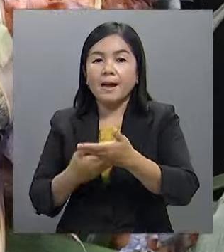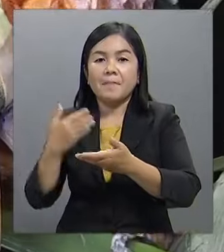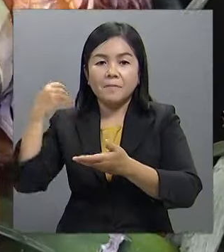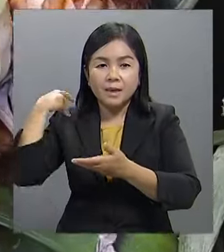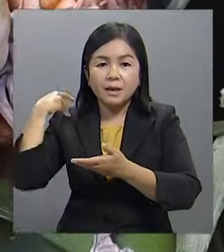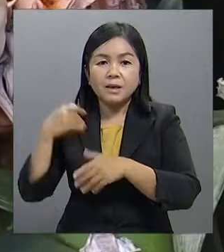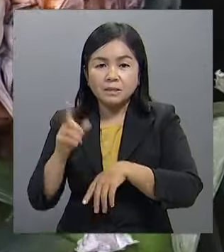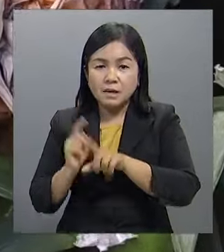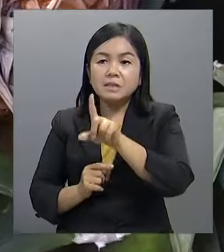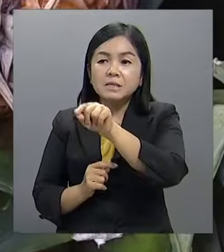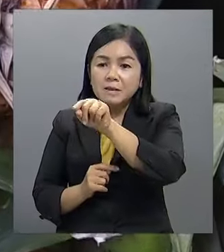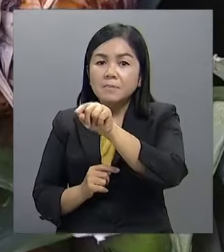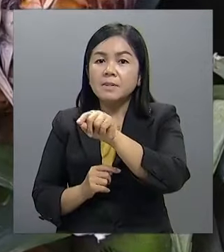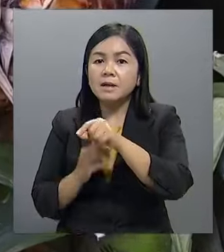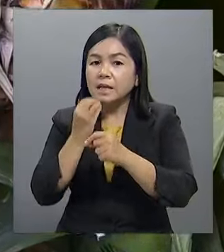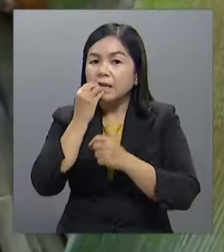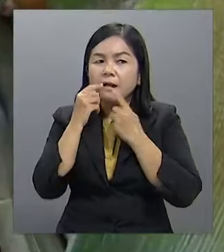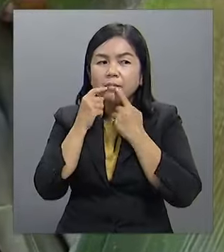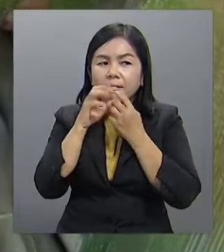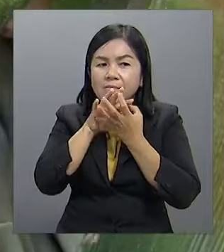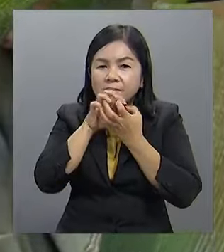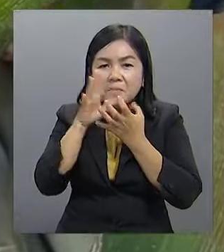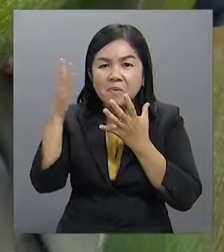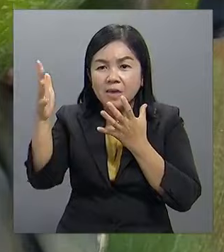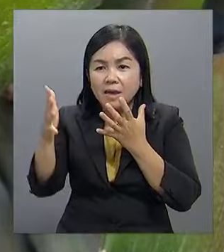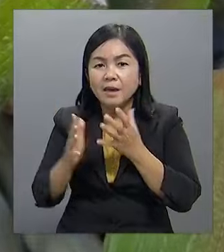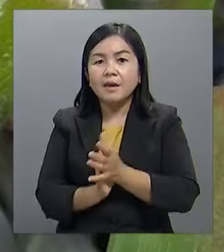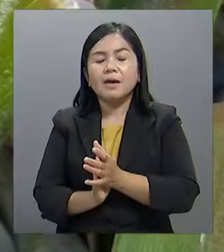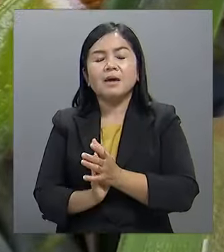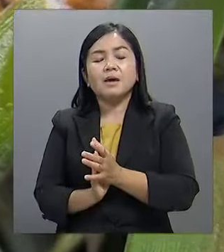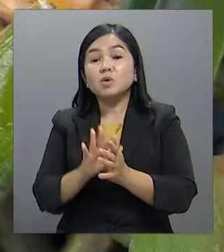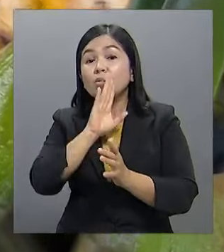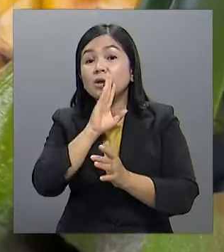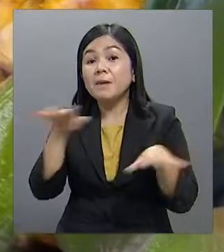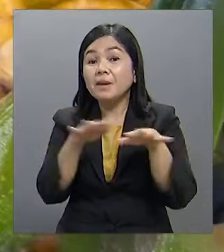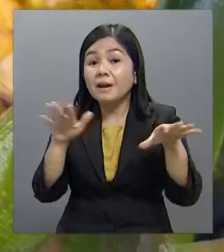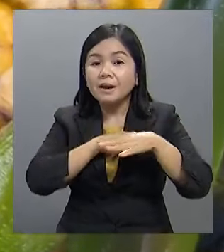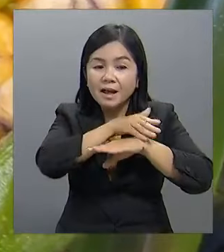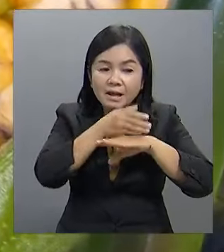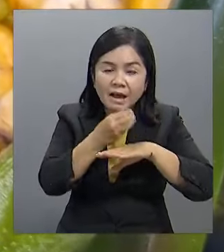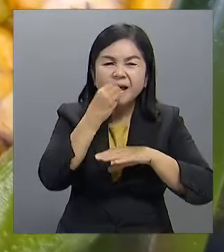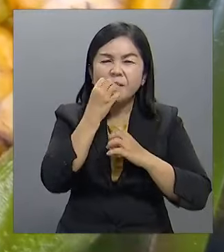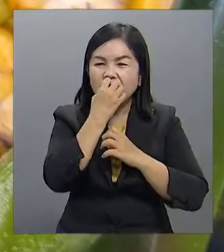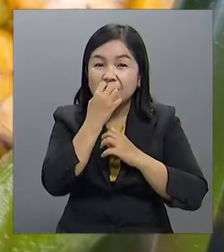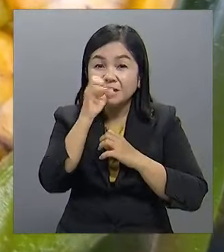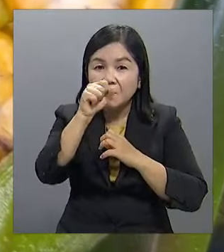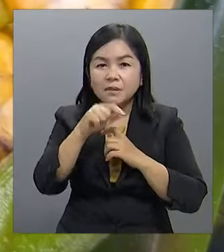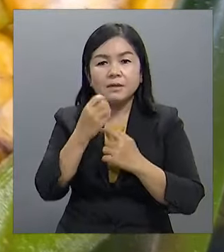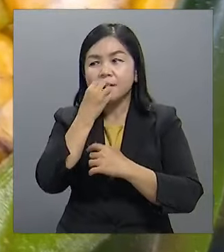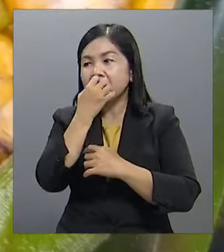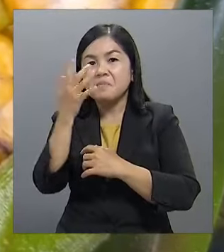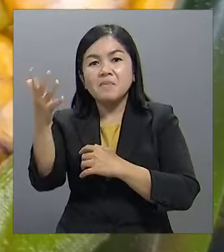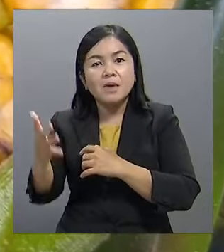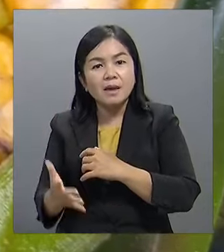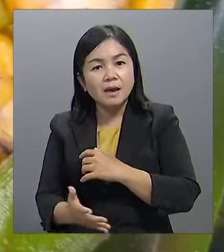แล้วมันไม่กัดลิ้นนะสับปะรดเนี่ยมันจะทรมานคือตอนกัดลิ้น ถูกต้อง นะฮะแม่พูดถึงตอนกัดลิ้นแล้วเสียวเพดานปาก นี่เ